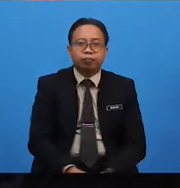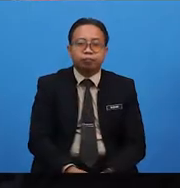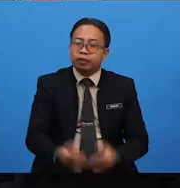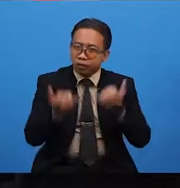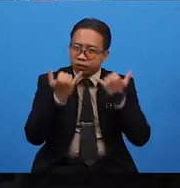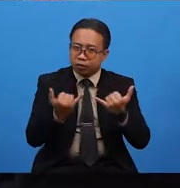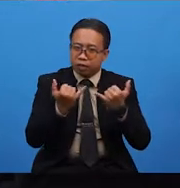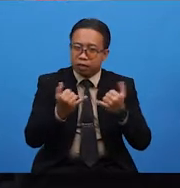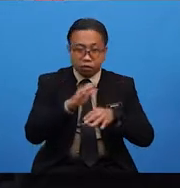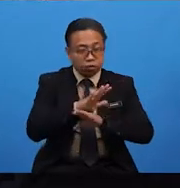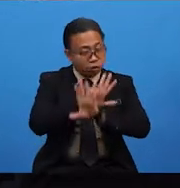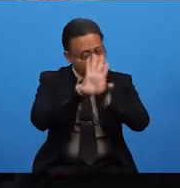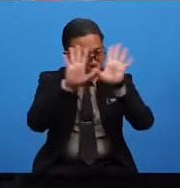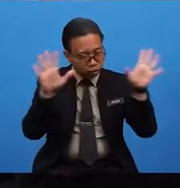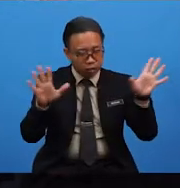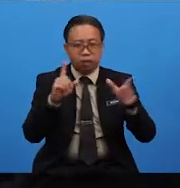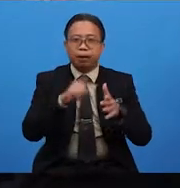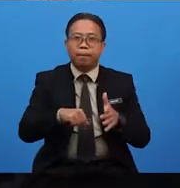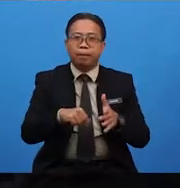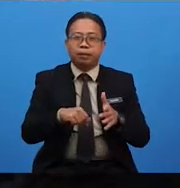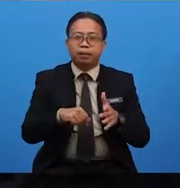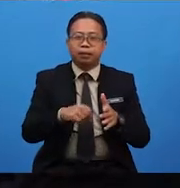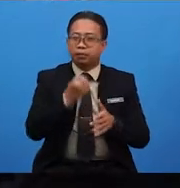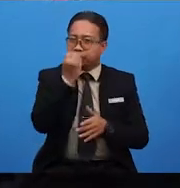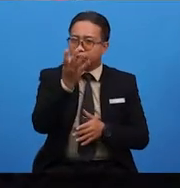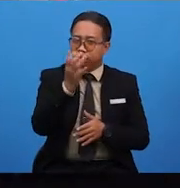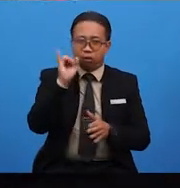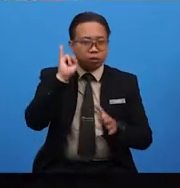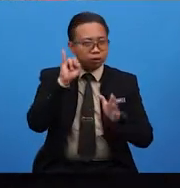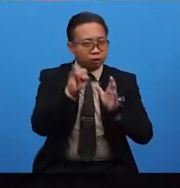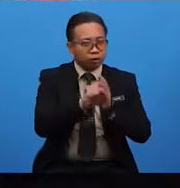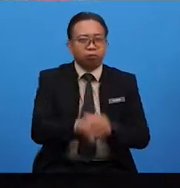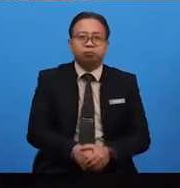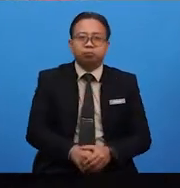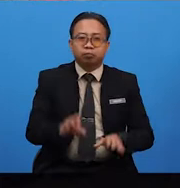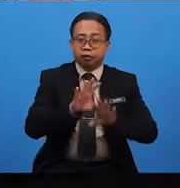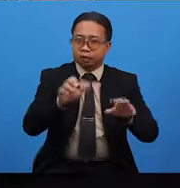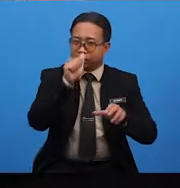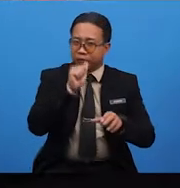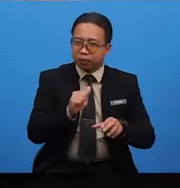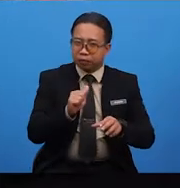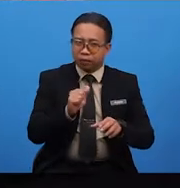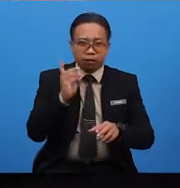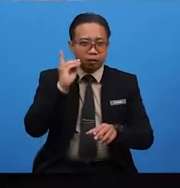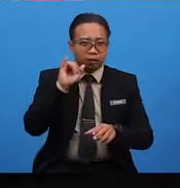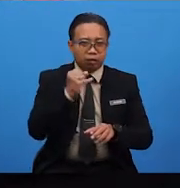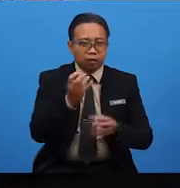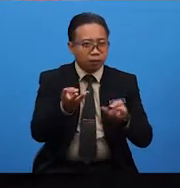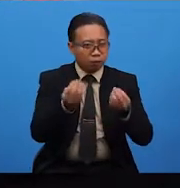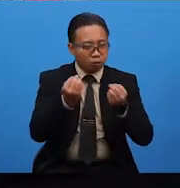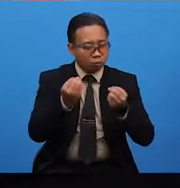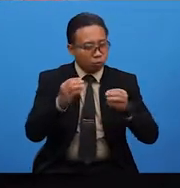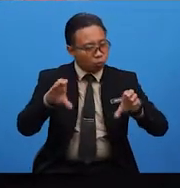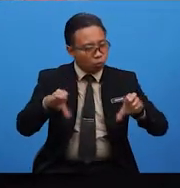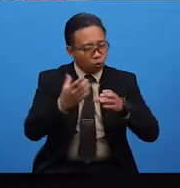sekarang tidak jelas dengan apa yang dikatakan sebagai ilustrasi ini ia tak sabar rasanya dijajah